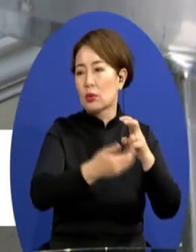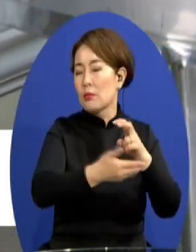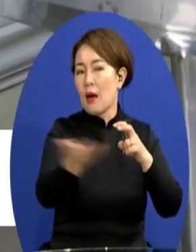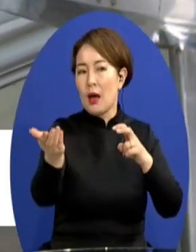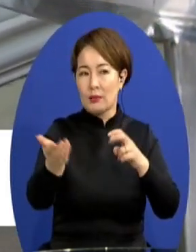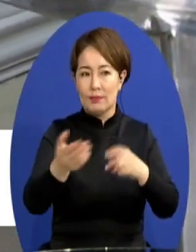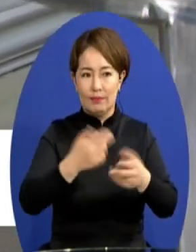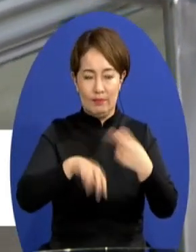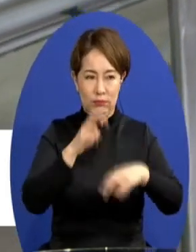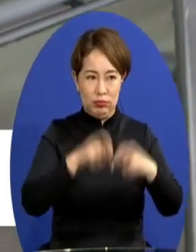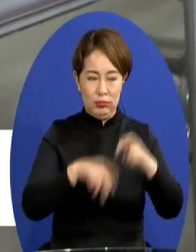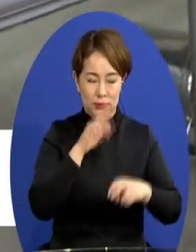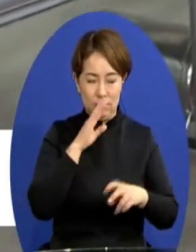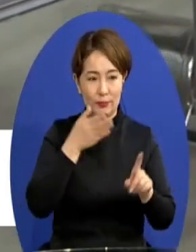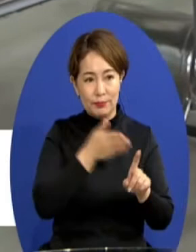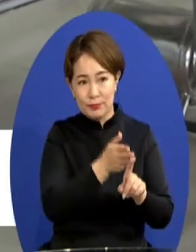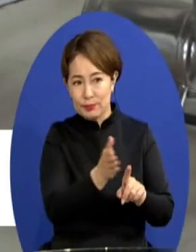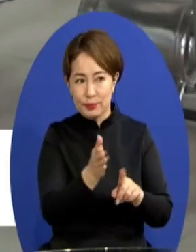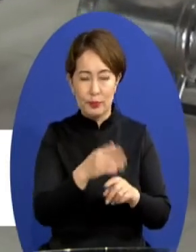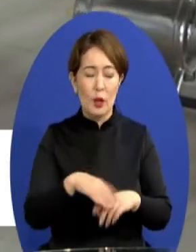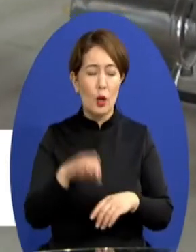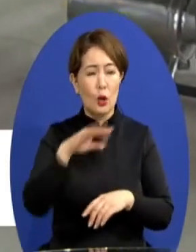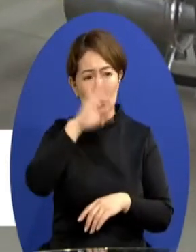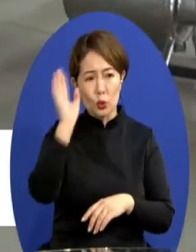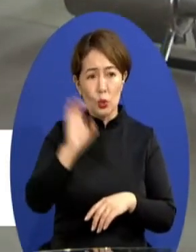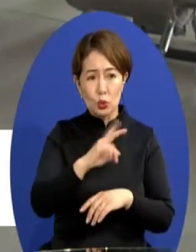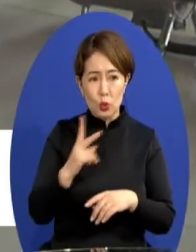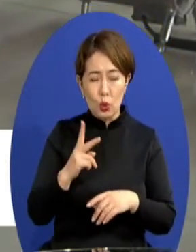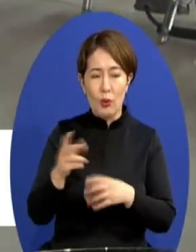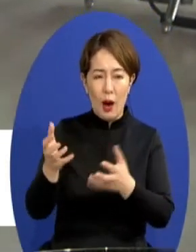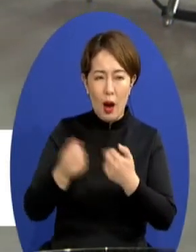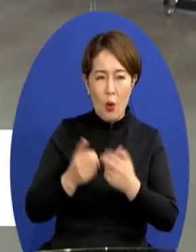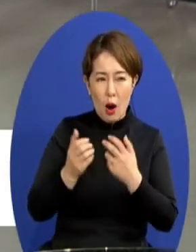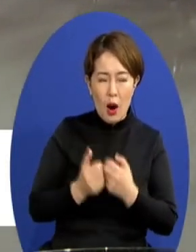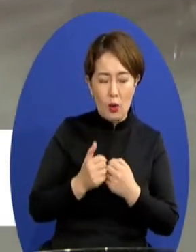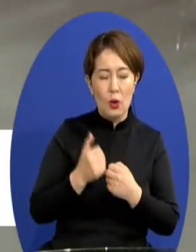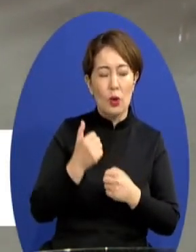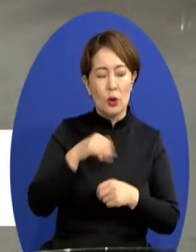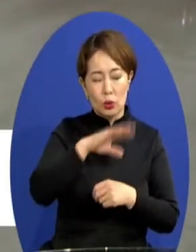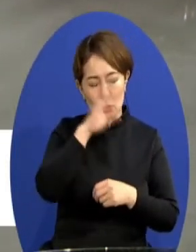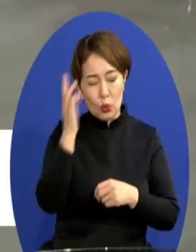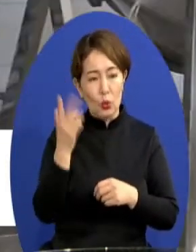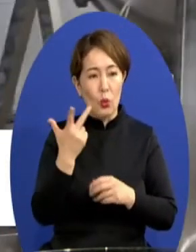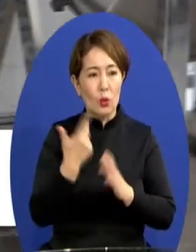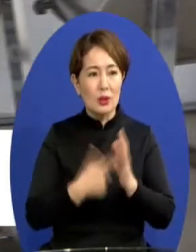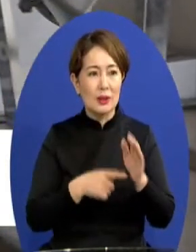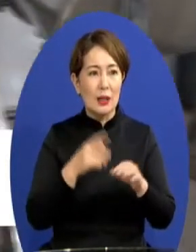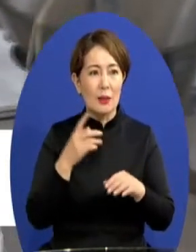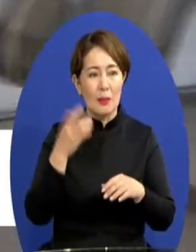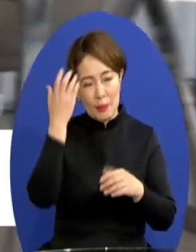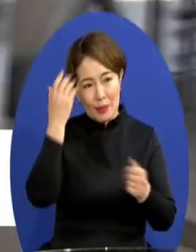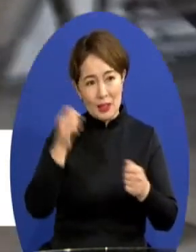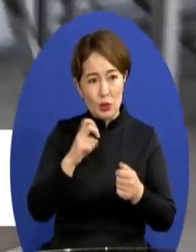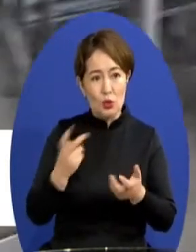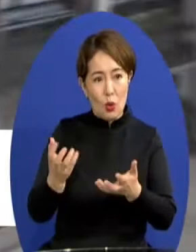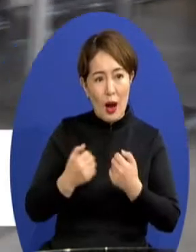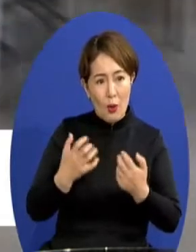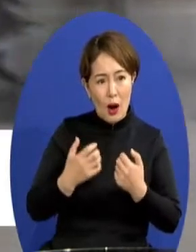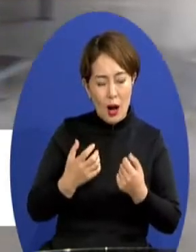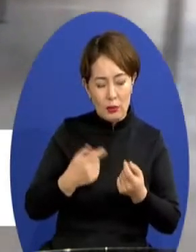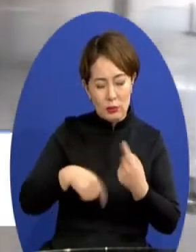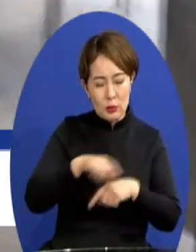юм. Зундаа ингээд сүү сүм өтгөд хүн аваад яг зуны 3 сарда малчтайхан сүүг аваад явхад нэг 400 гаруй сая